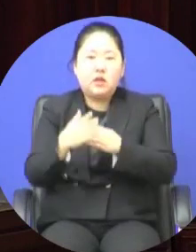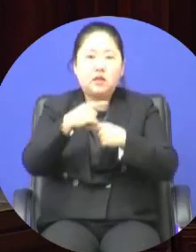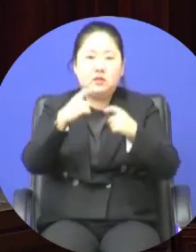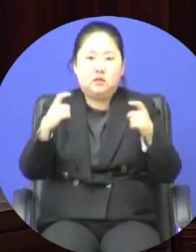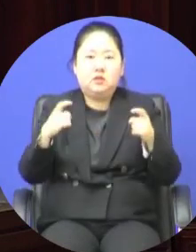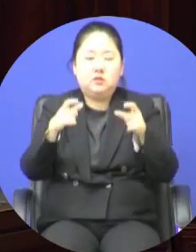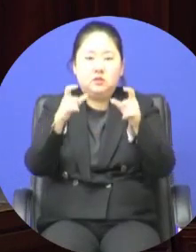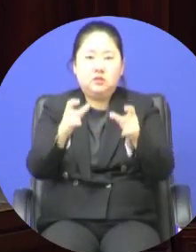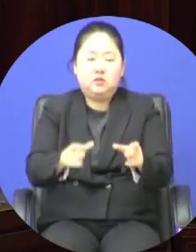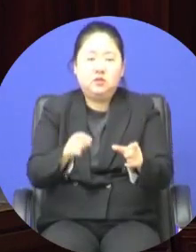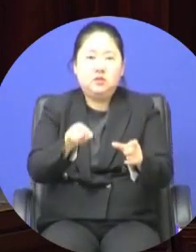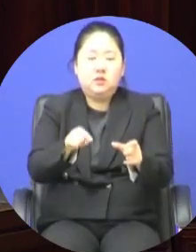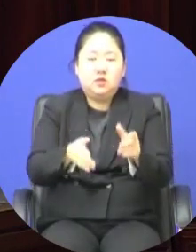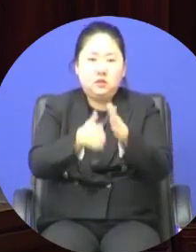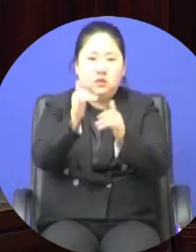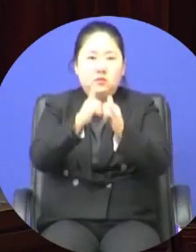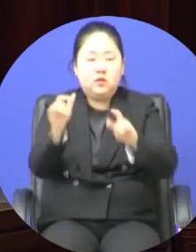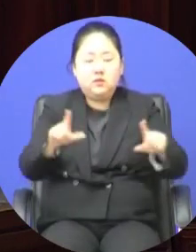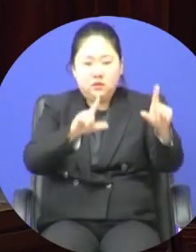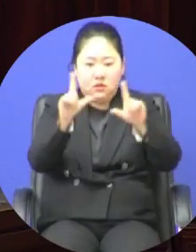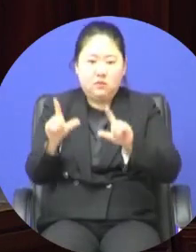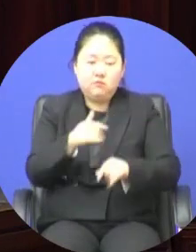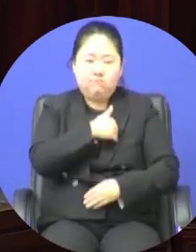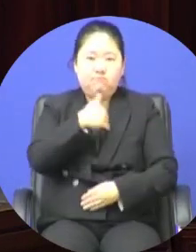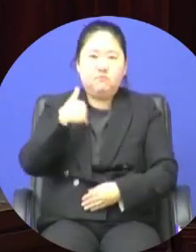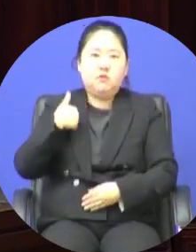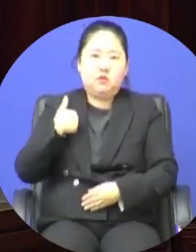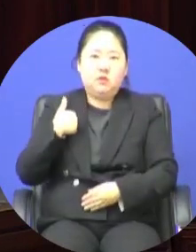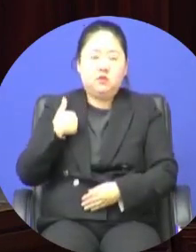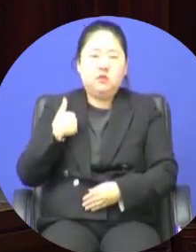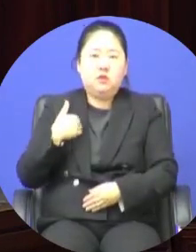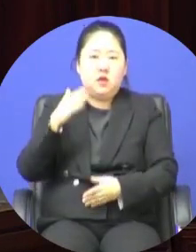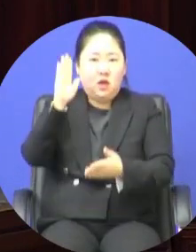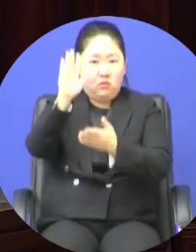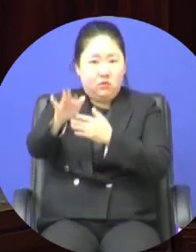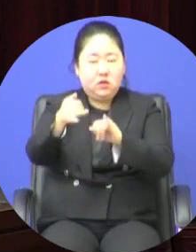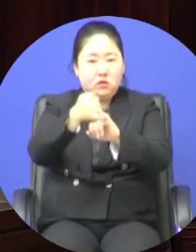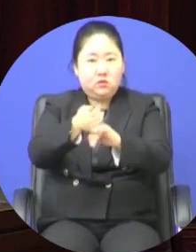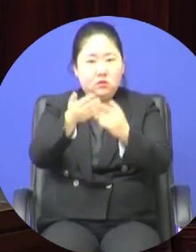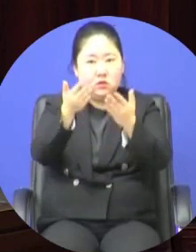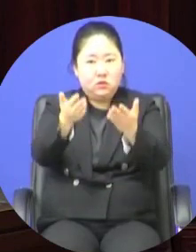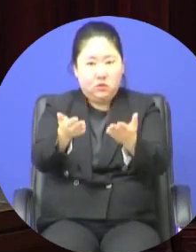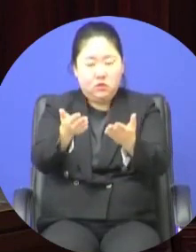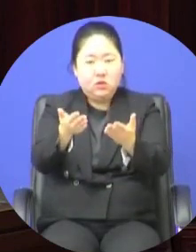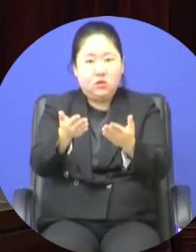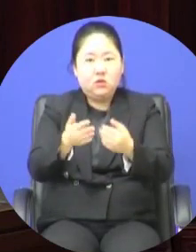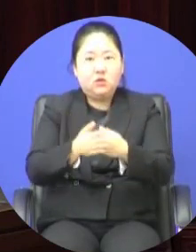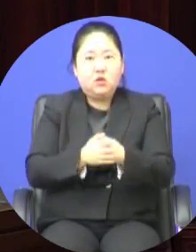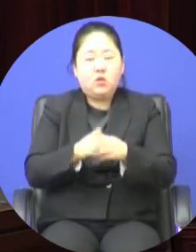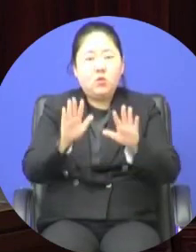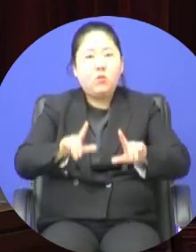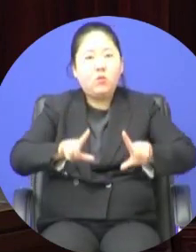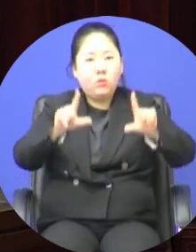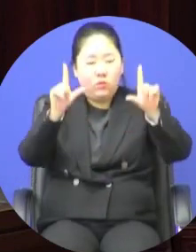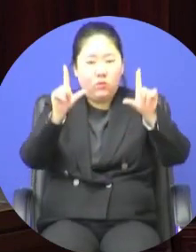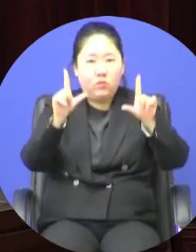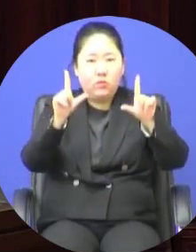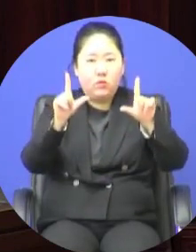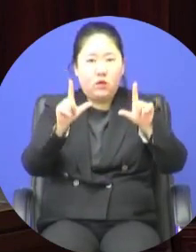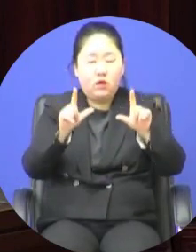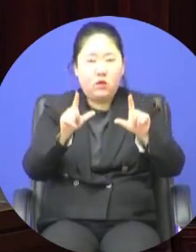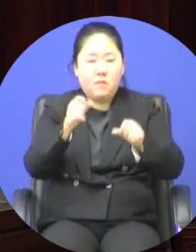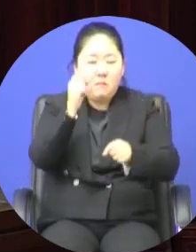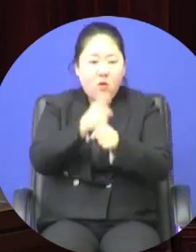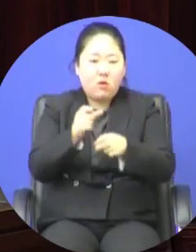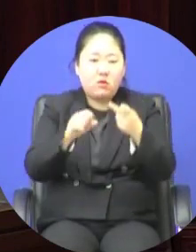안성, 그래서 시민의 삶이 한층 더 넉넉해지는 안성을 약속하며 출발한 개면연도 어느덧 한 해의